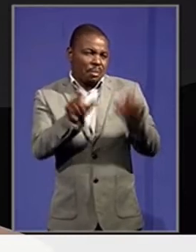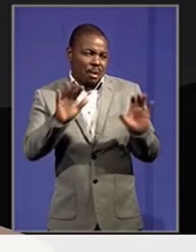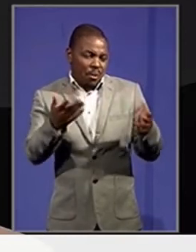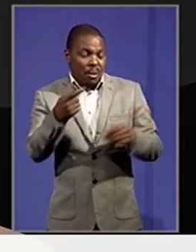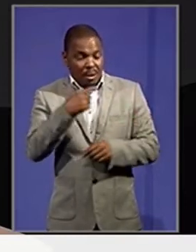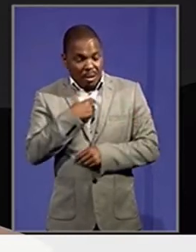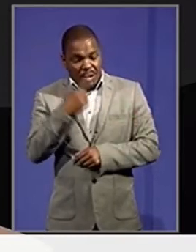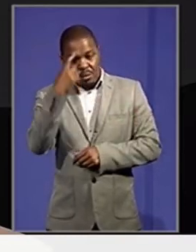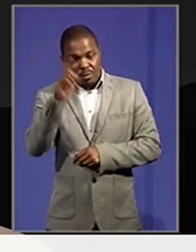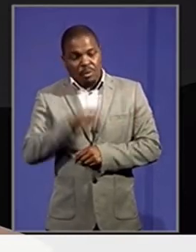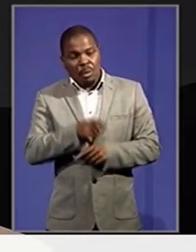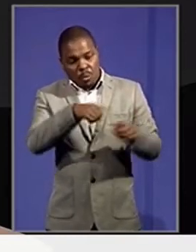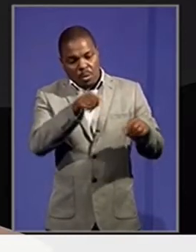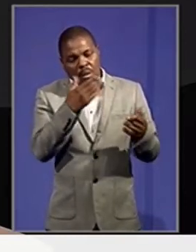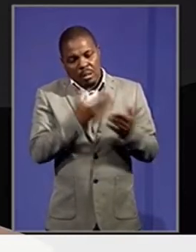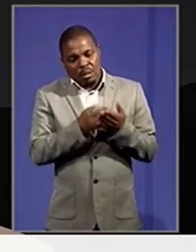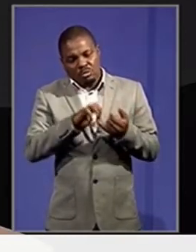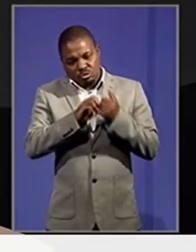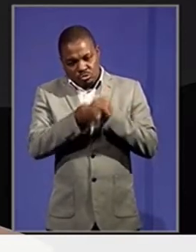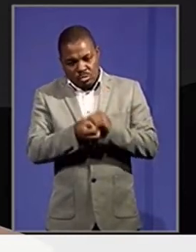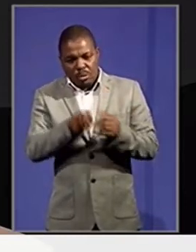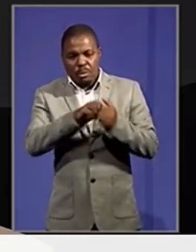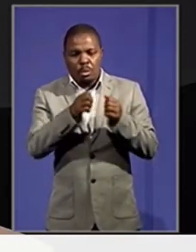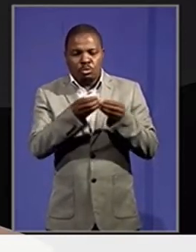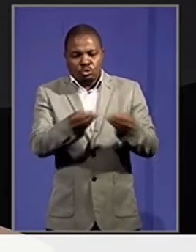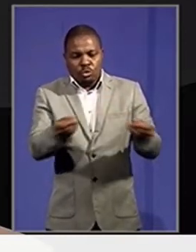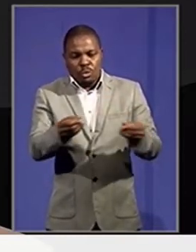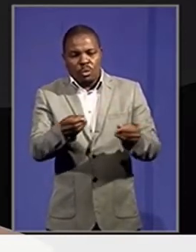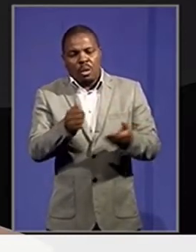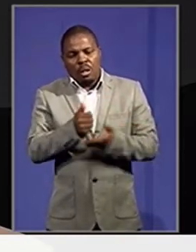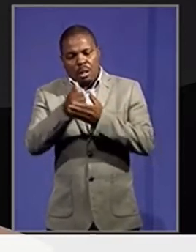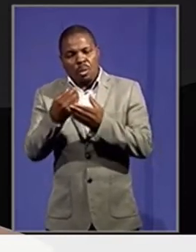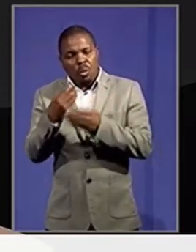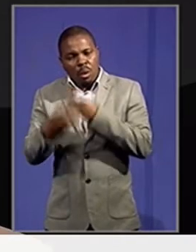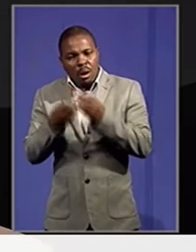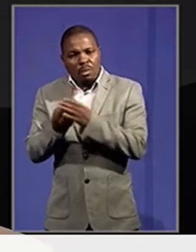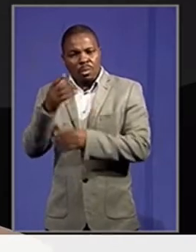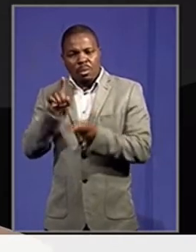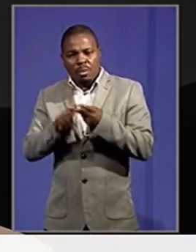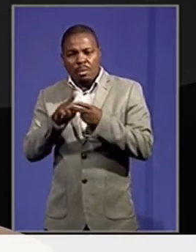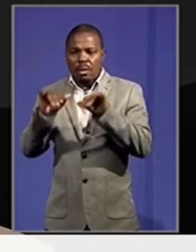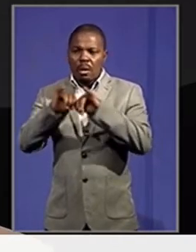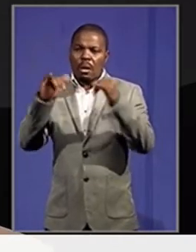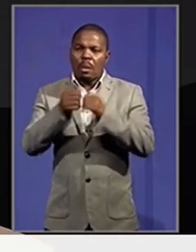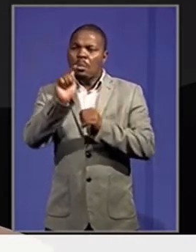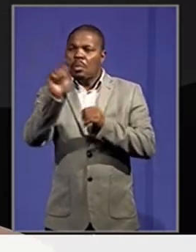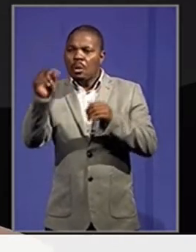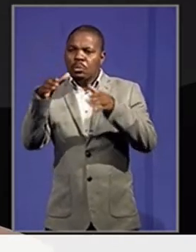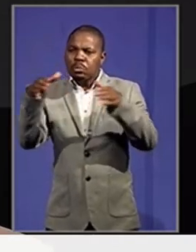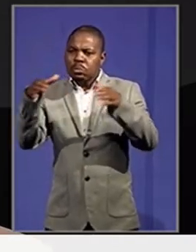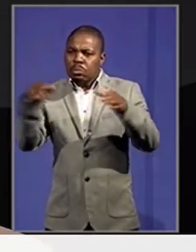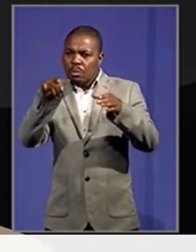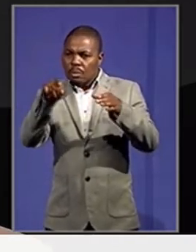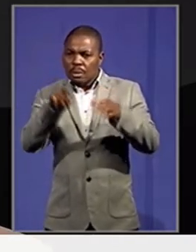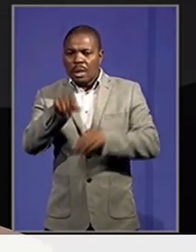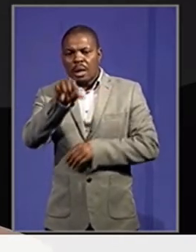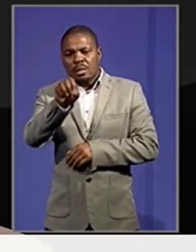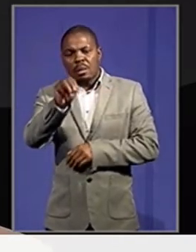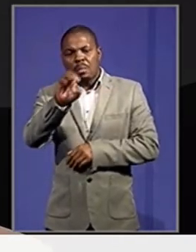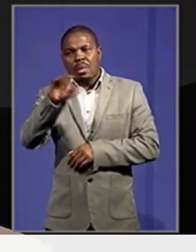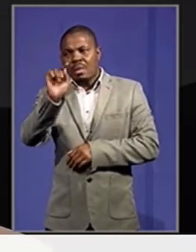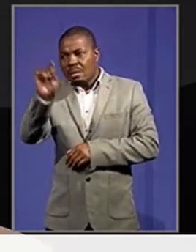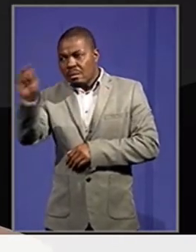ya hore e ba nyele hore ba ka nna ba lokisa boemo bona ba ho nyolla ha mesebetsi ba etse di-company tsena tse leng hore di eketseile tsena tse ho thweng ke di-SND tse